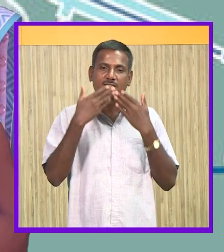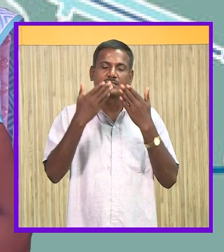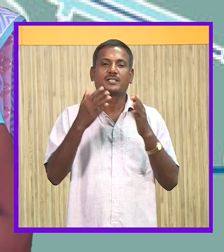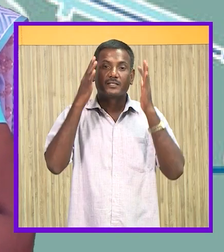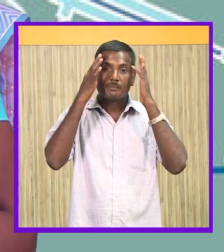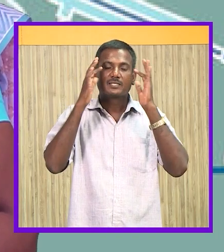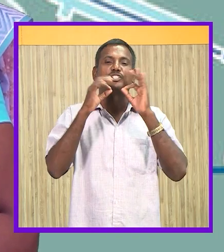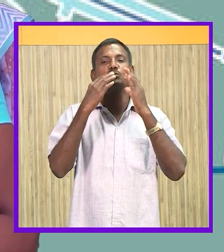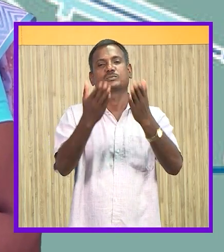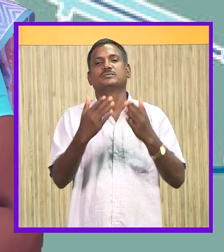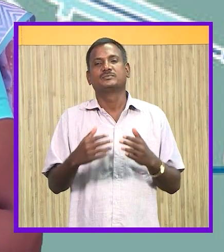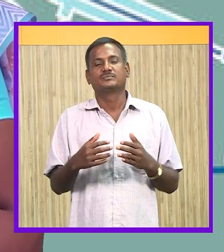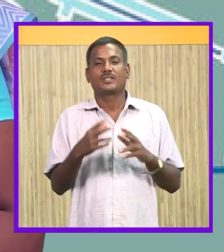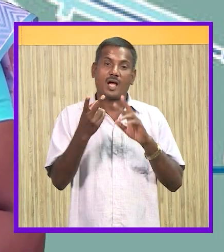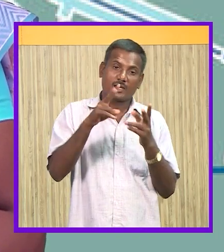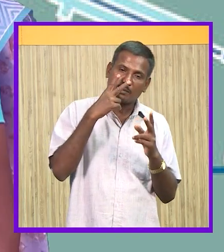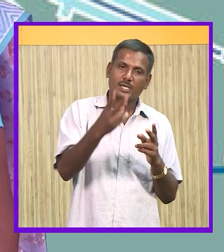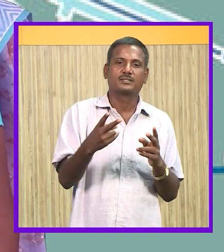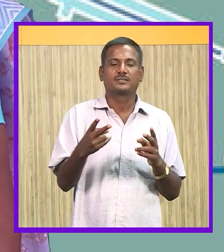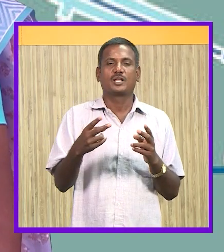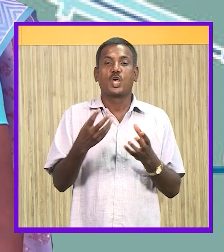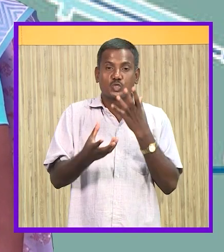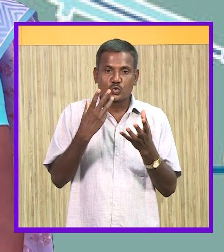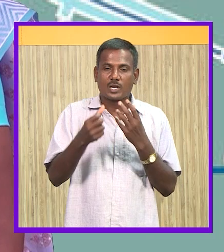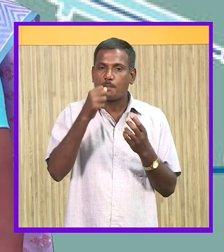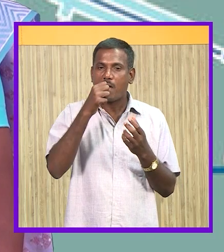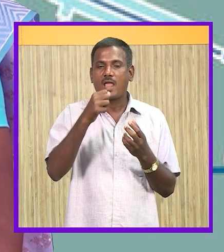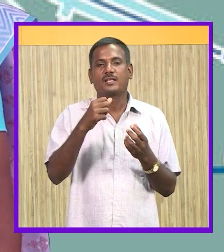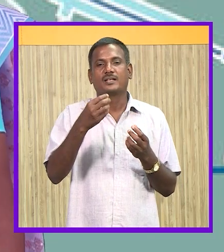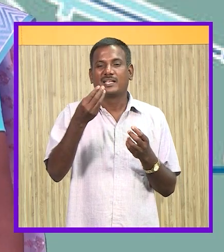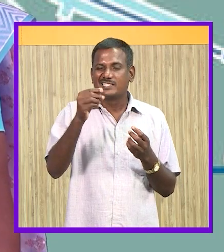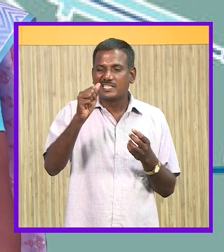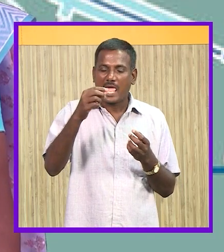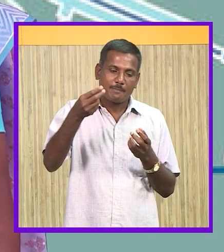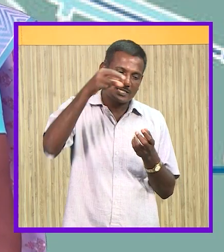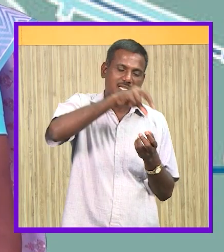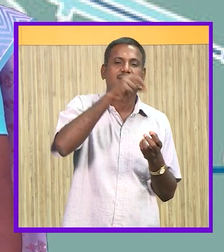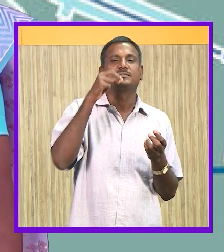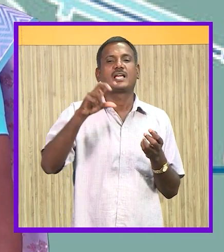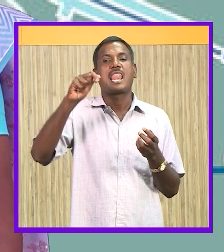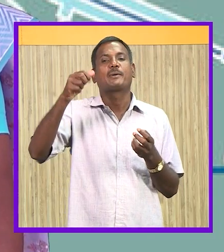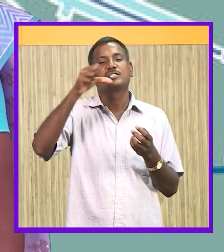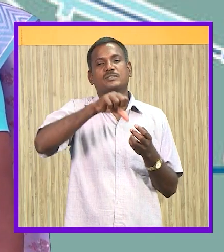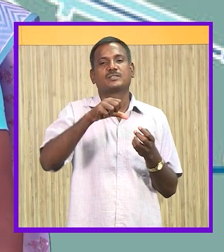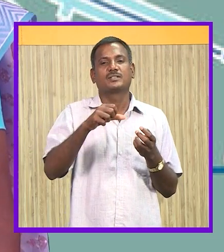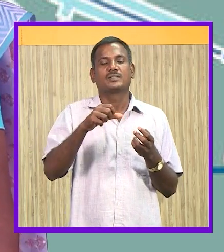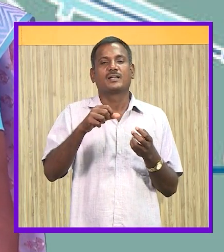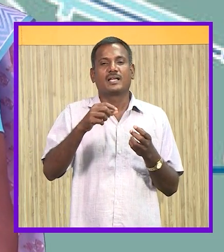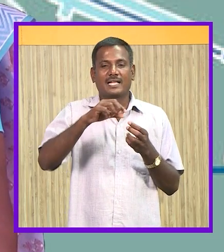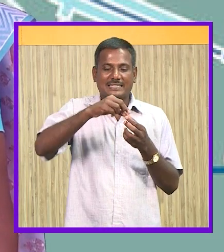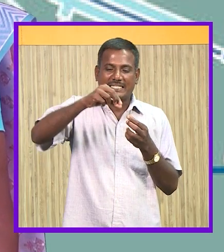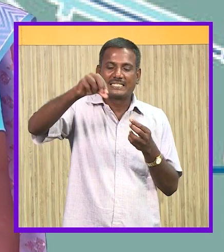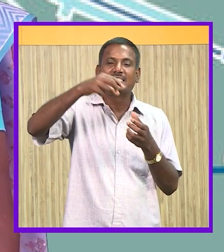நிகழ்ந்துள்ளது என்பதை நிரூபிக்கிறது. அடுத்து பார்த்தீங்கன்னா, சூடான பாலில் சிறிதளவு எலுமிச்சை சாறை சேர்த்தீங்கன்னாலும் என்ன நடக்கும்?